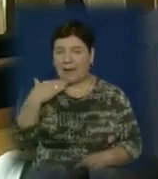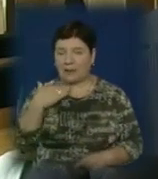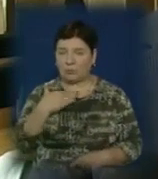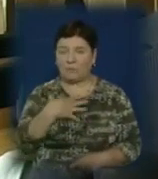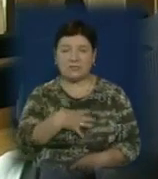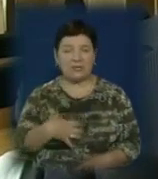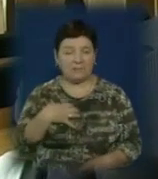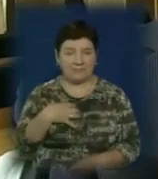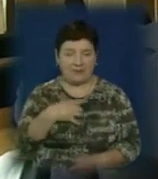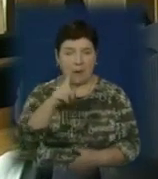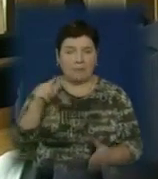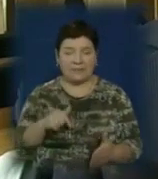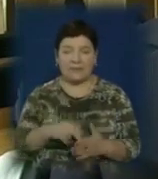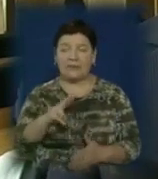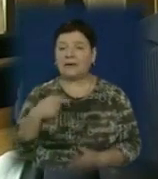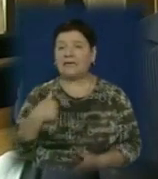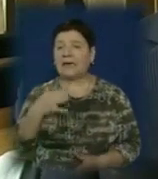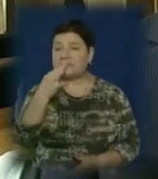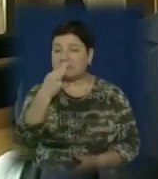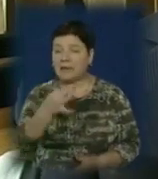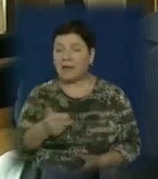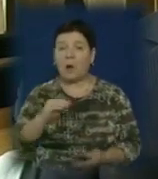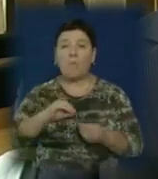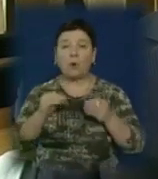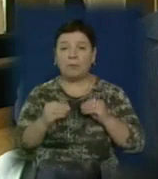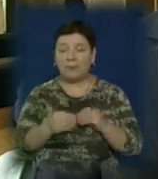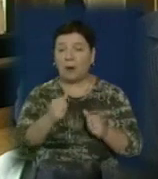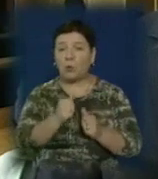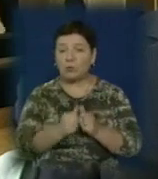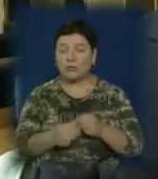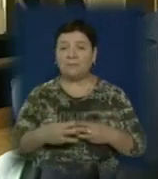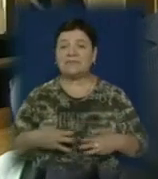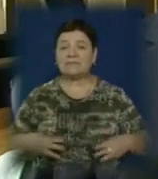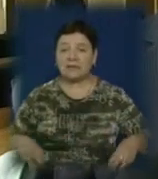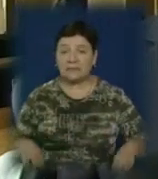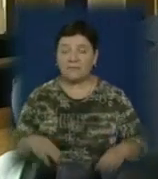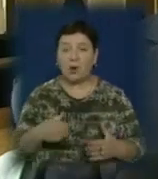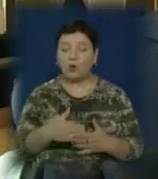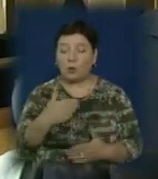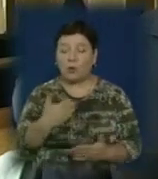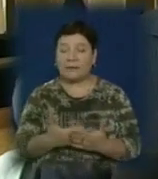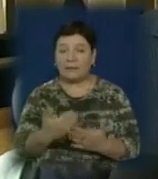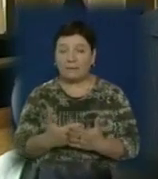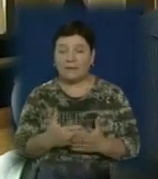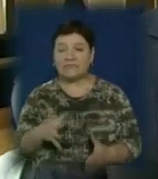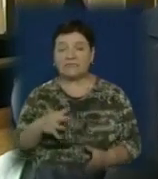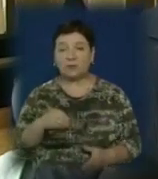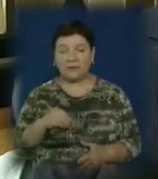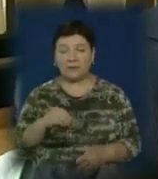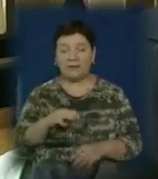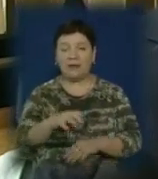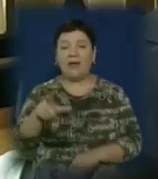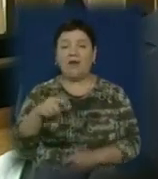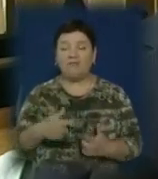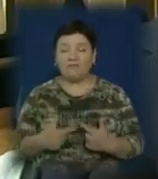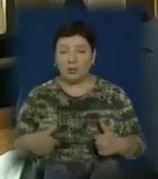найбільш важливі речі. І, як я вже сказав, проблема полягала в тому, що в нас кожне міністерство донедавна трималося за свої повноваження, за своє